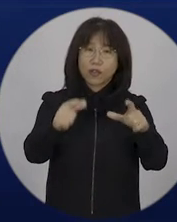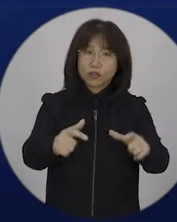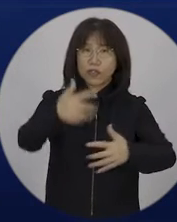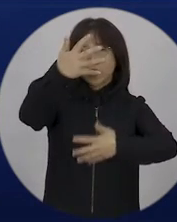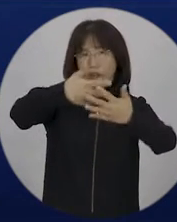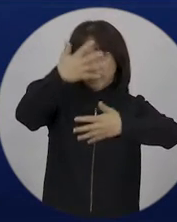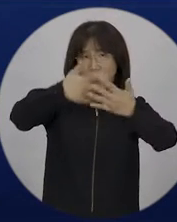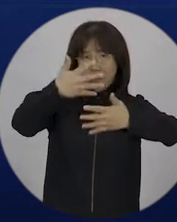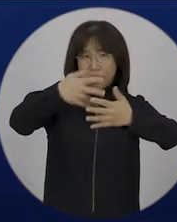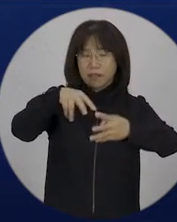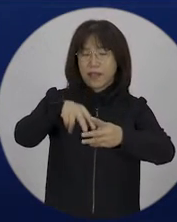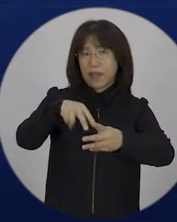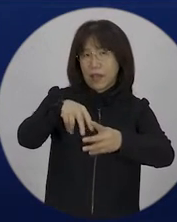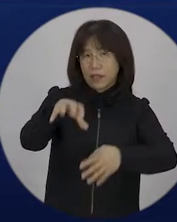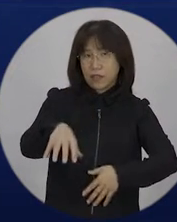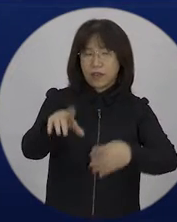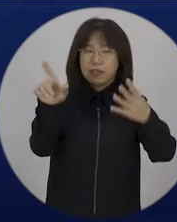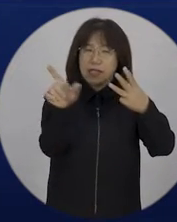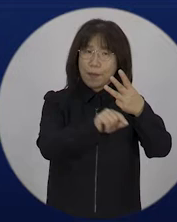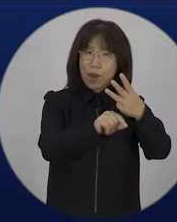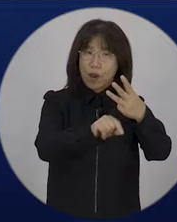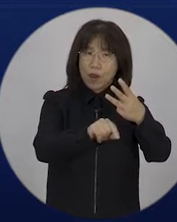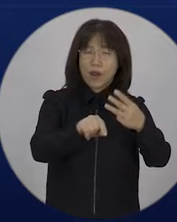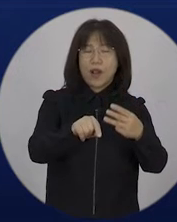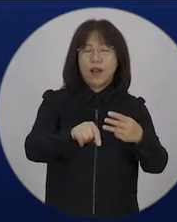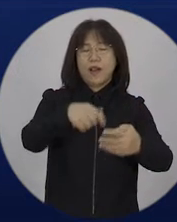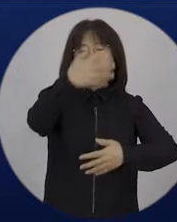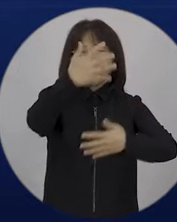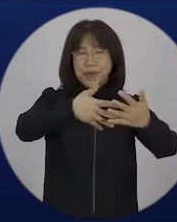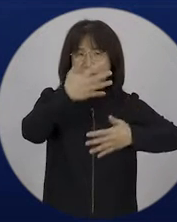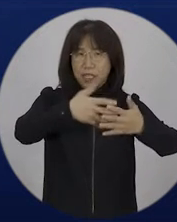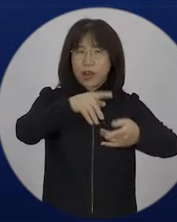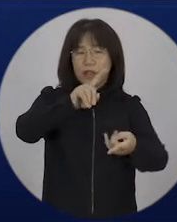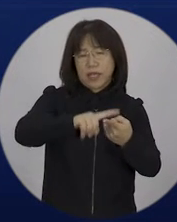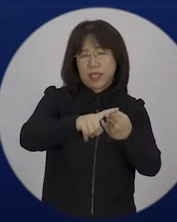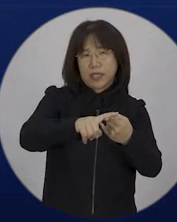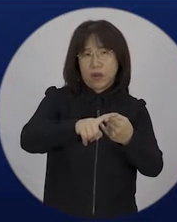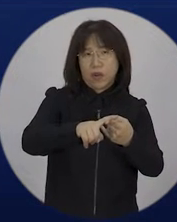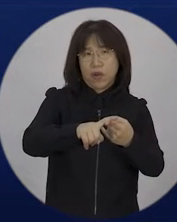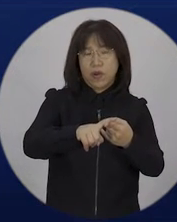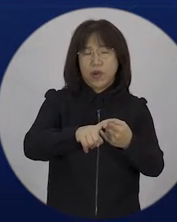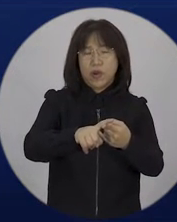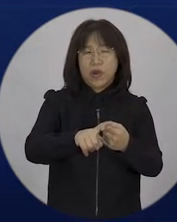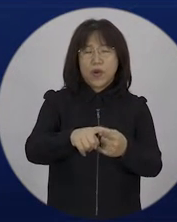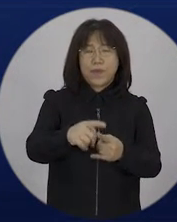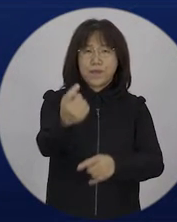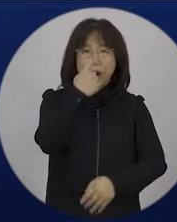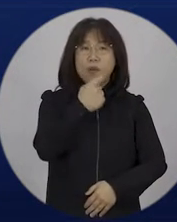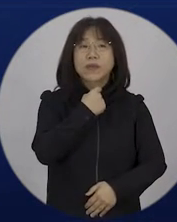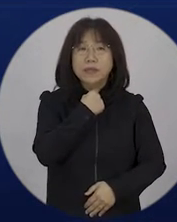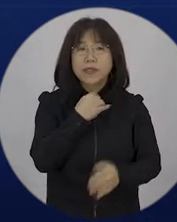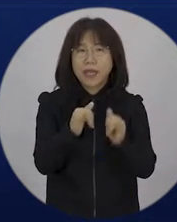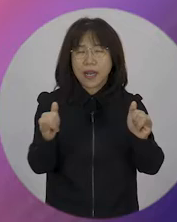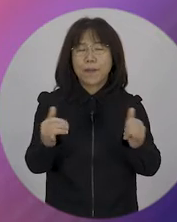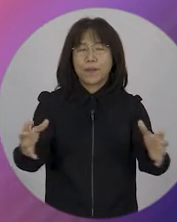강성우 영상미디어센터 에서 3월 미디어 교육 강좌를 개설하고 수강생을 선착순 모집합니다